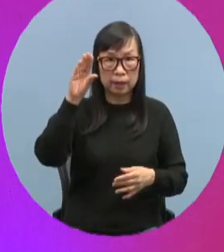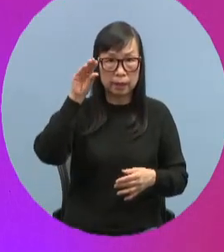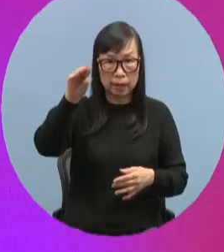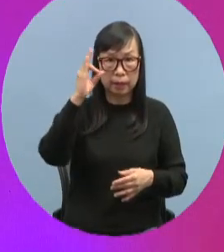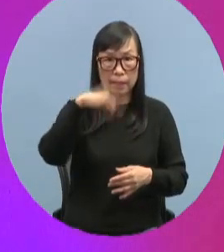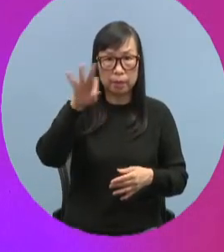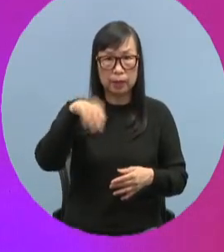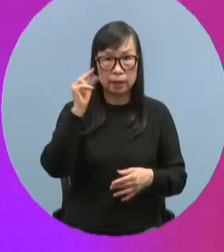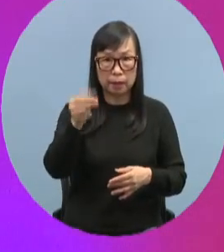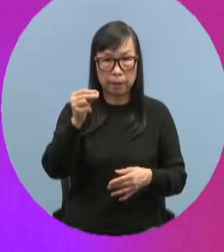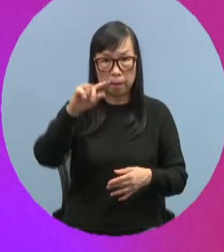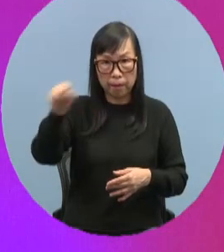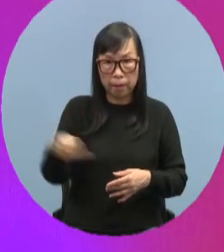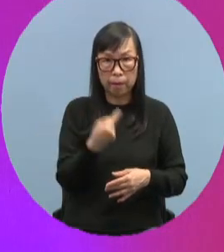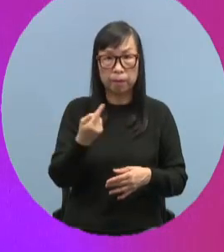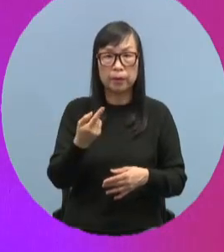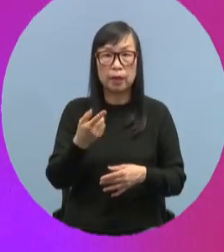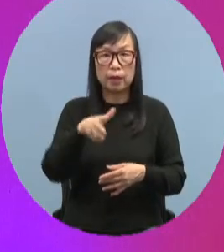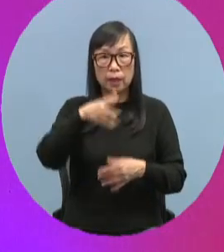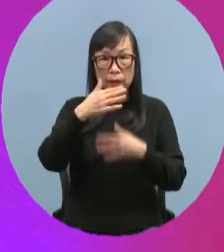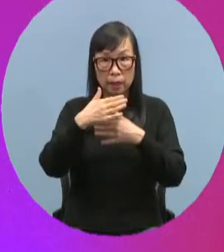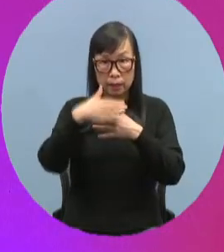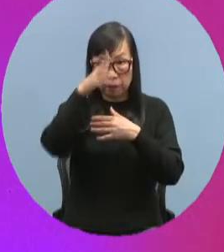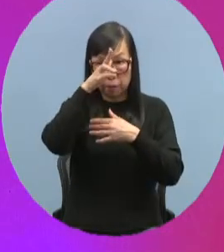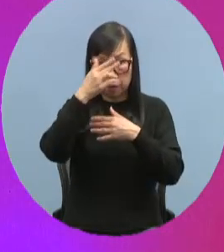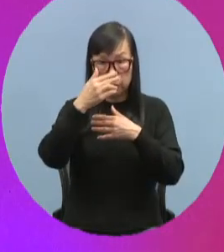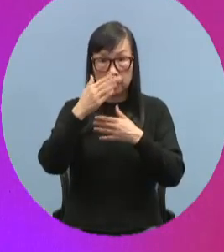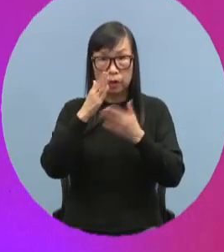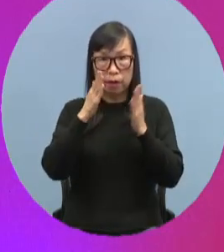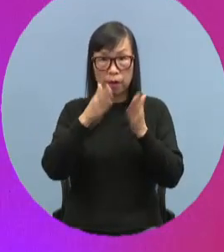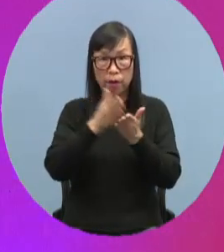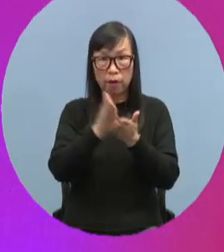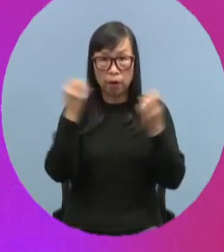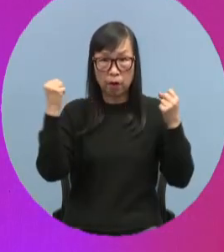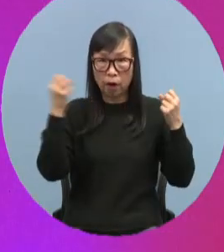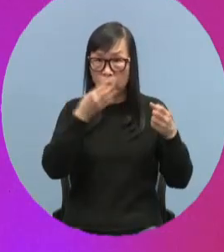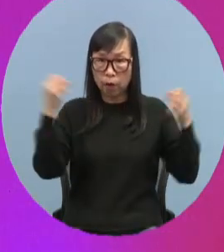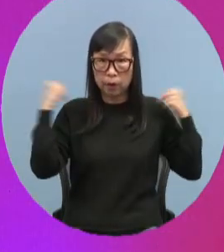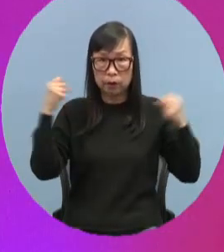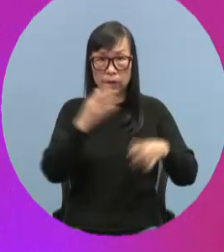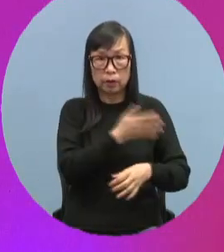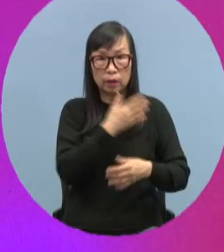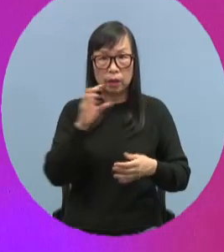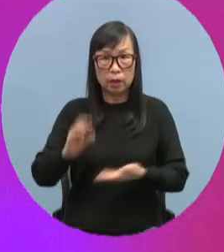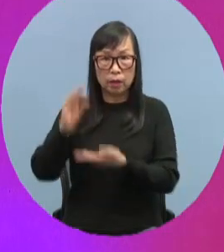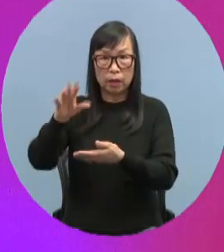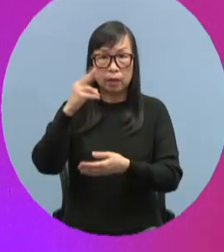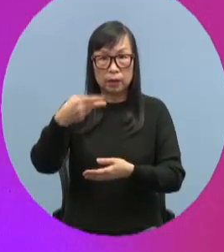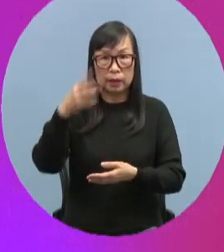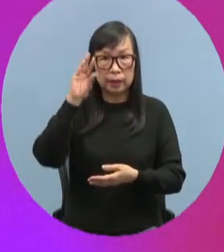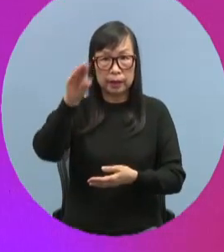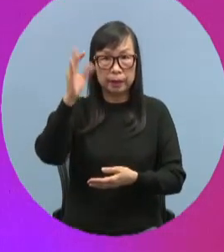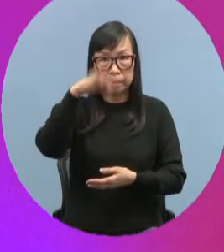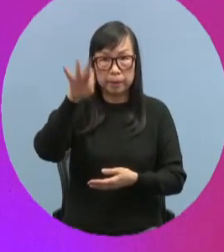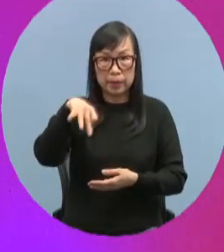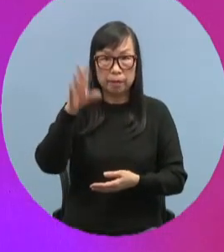7亿3700万元。此外，政府亦都向香港运动员基金注资2亿5000万元，